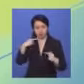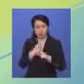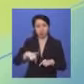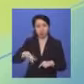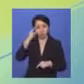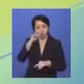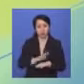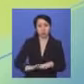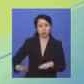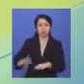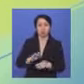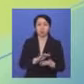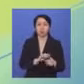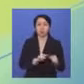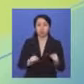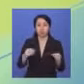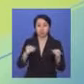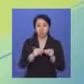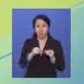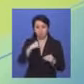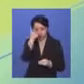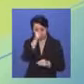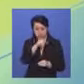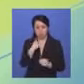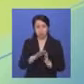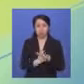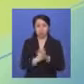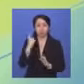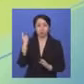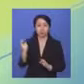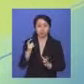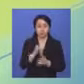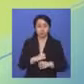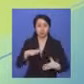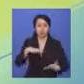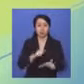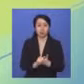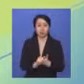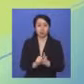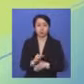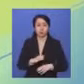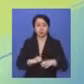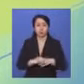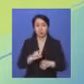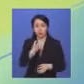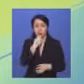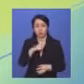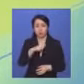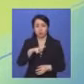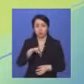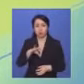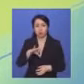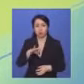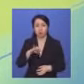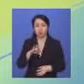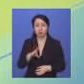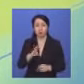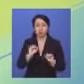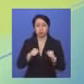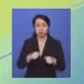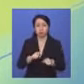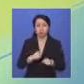во всем Казахстане уже на протяжении 10 лет. «Агрокомплект СК» занимается установкой системы отопления «Плен». Она